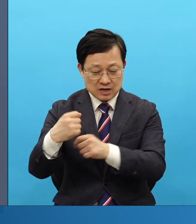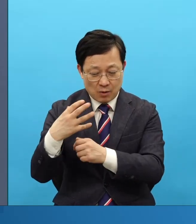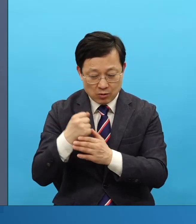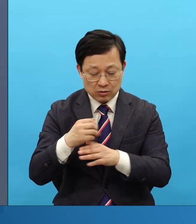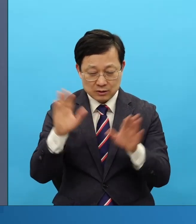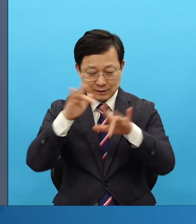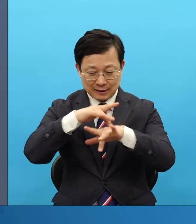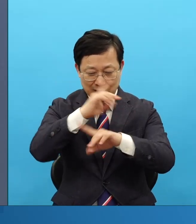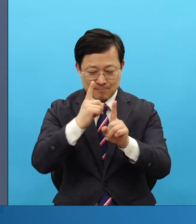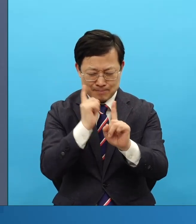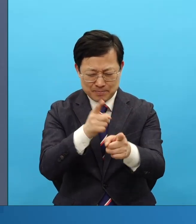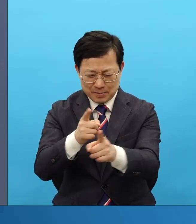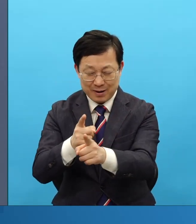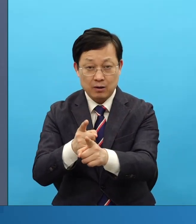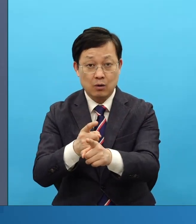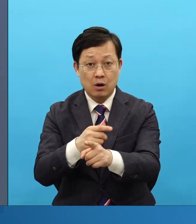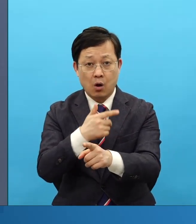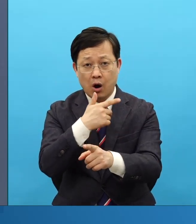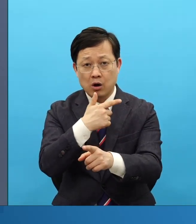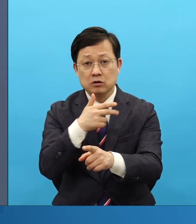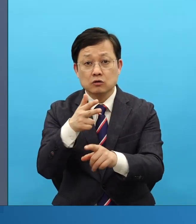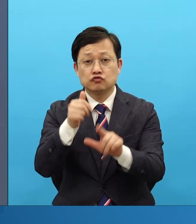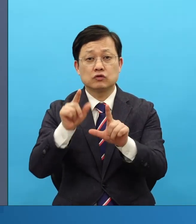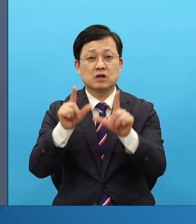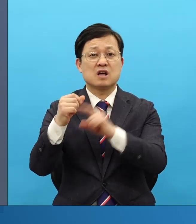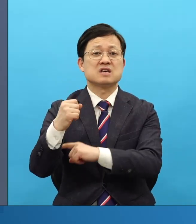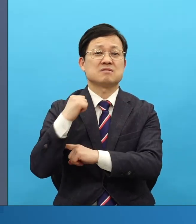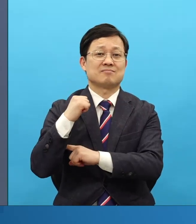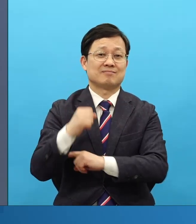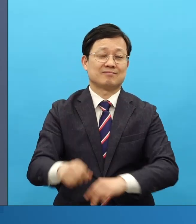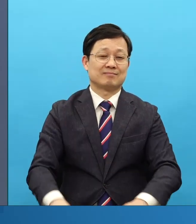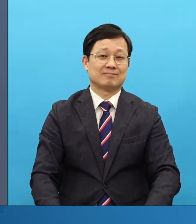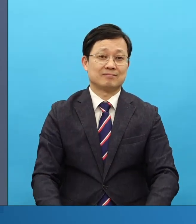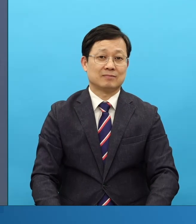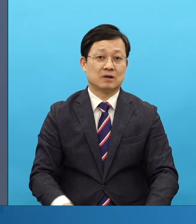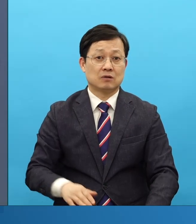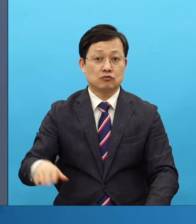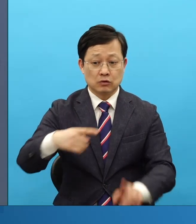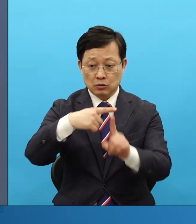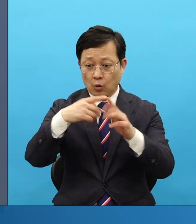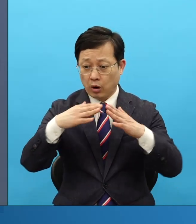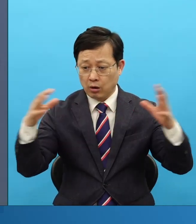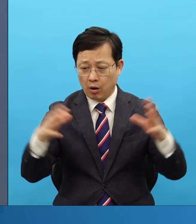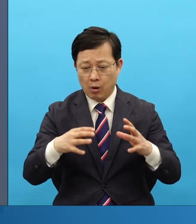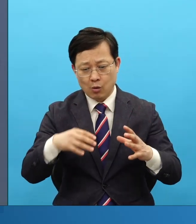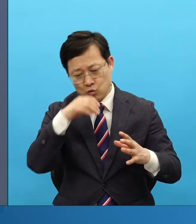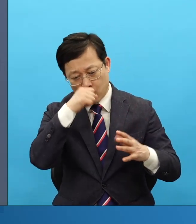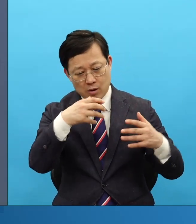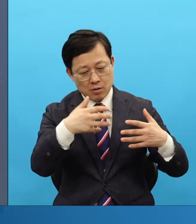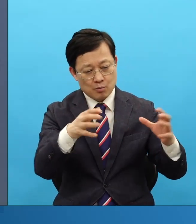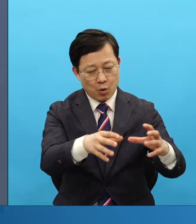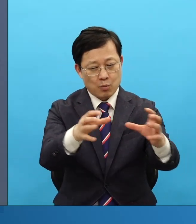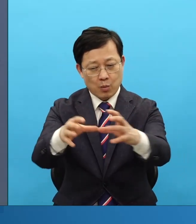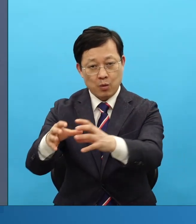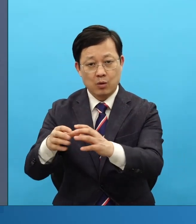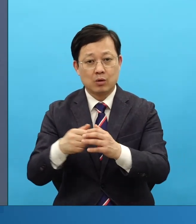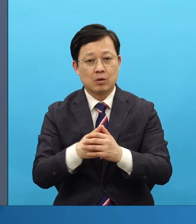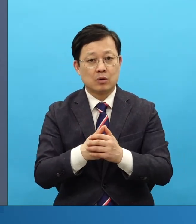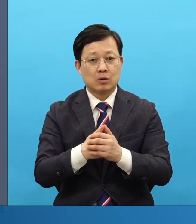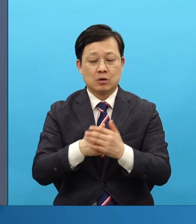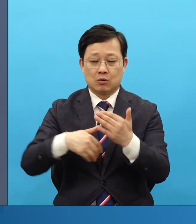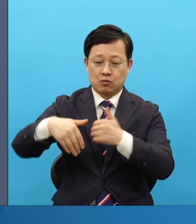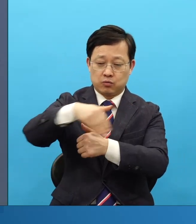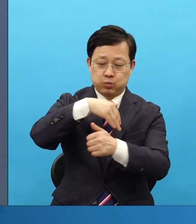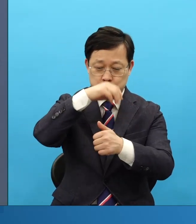다 꺾어버려야 As 돼. it is this time of worship 그게 where all your 주의죠. illnesses, all your sicknesses, all your 우리 이게 spiritual 얼마나 problems 하기 are solved. 좋습니까? It's so great to do that here. 얼마나 이